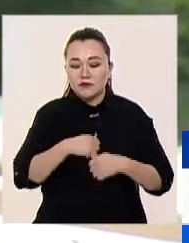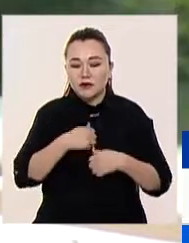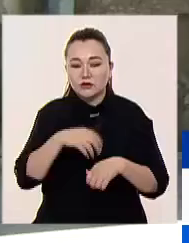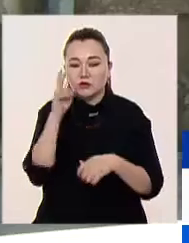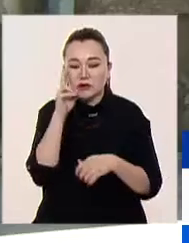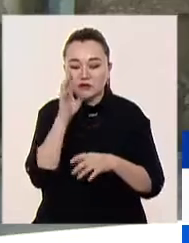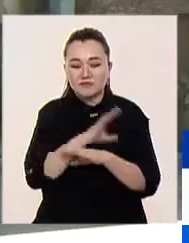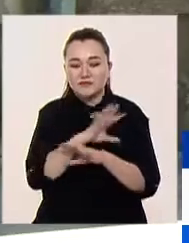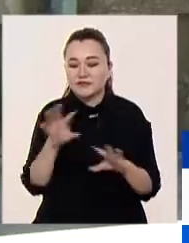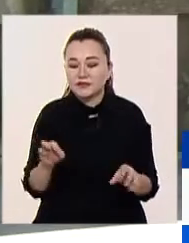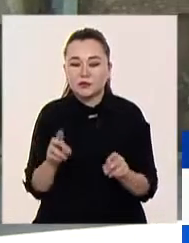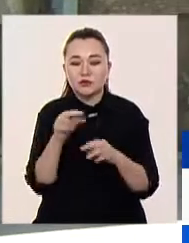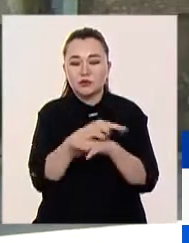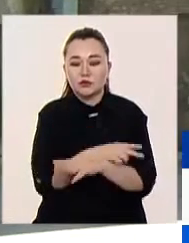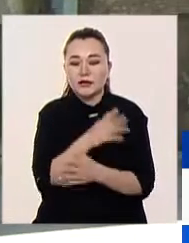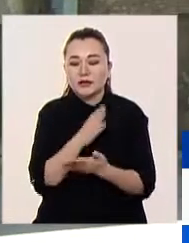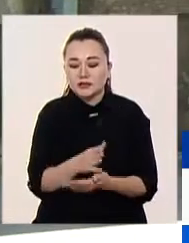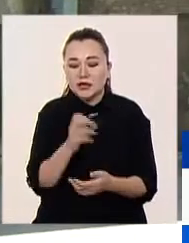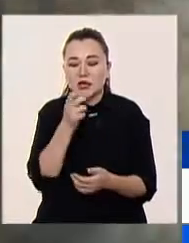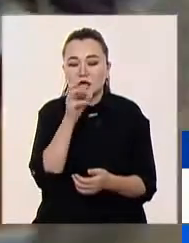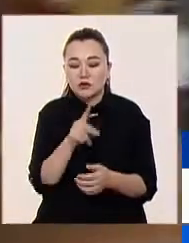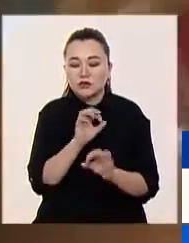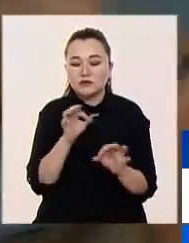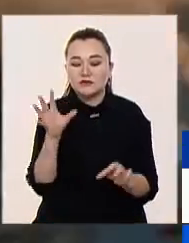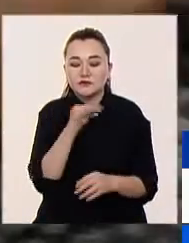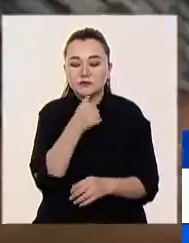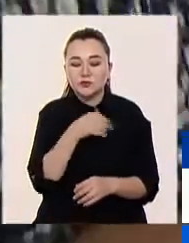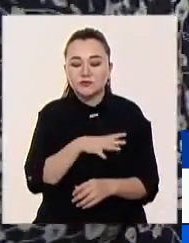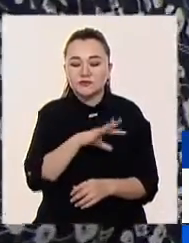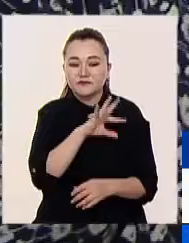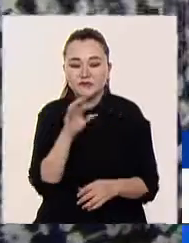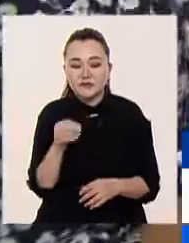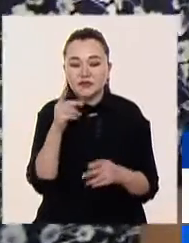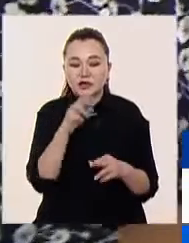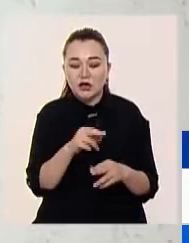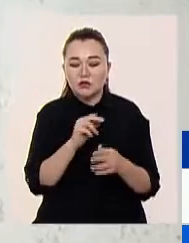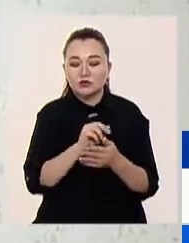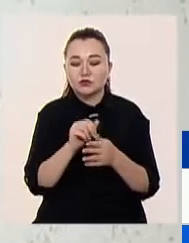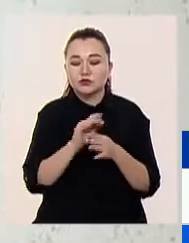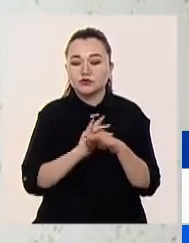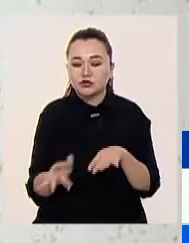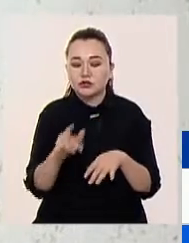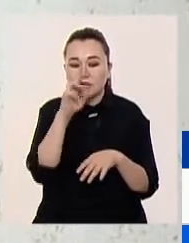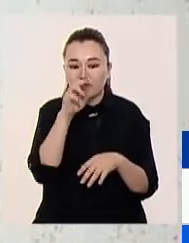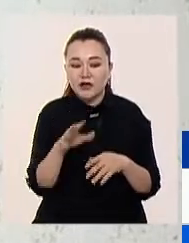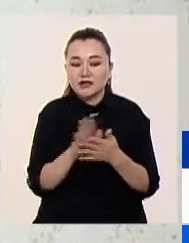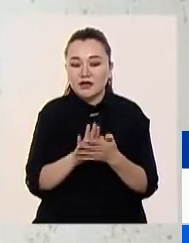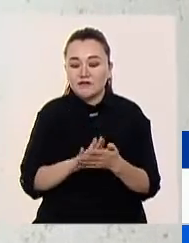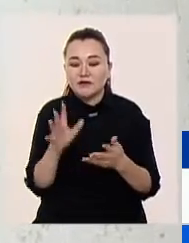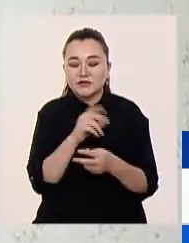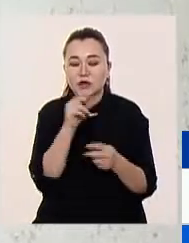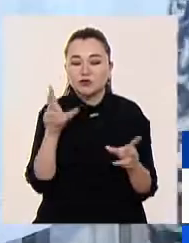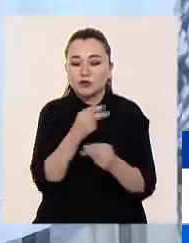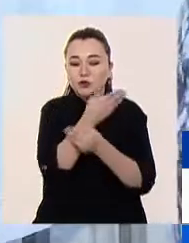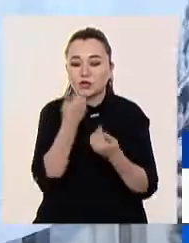везде. По словам Айгуль Акажановой, они перепробовали все средства для уничтожения насекомых. Но ни одна травля не увенчалась